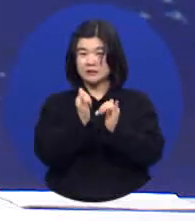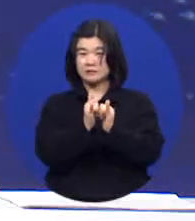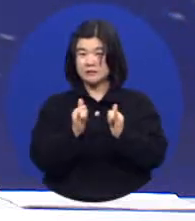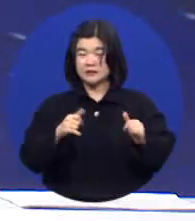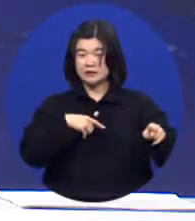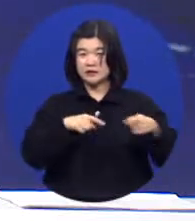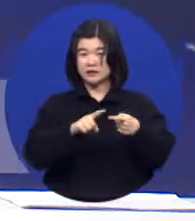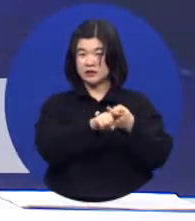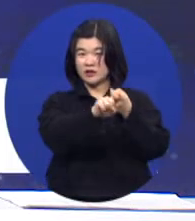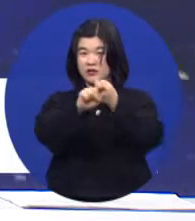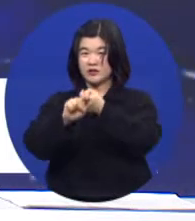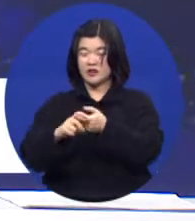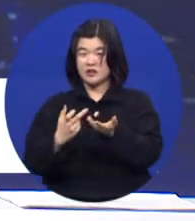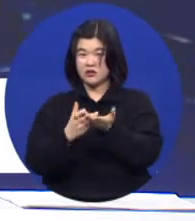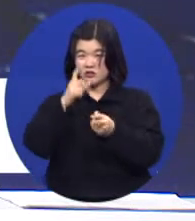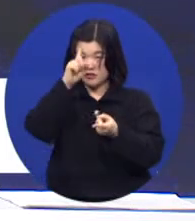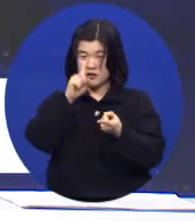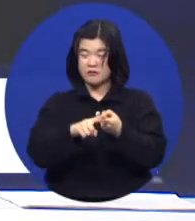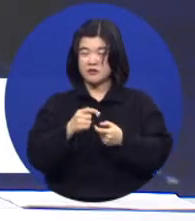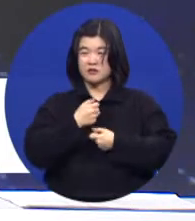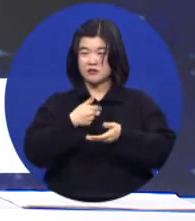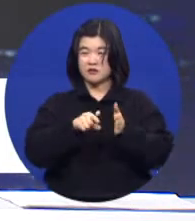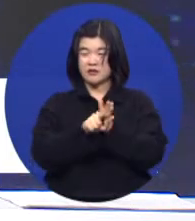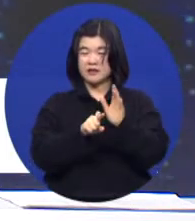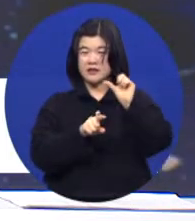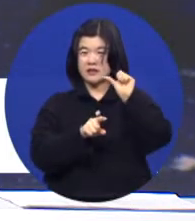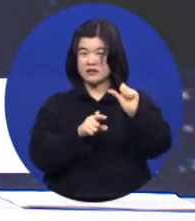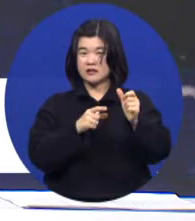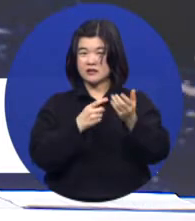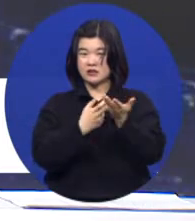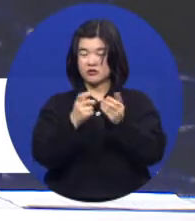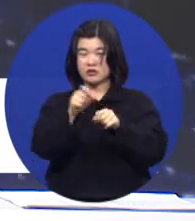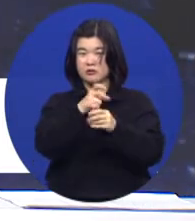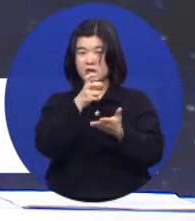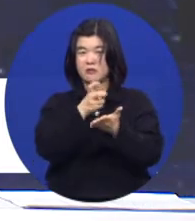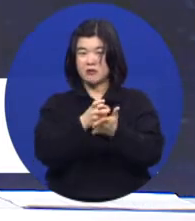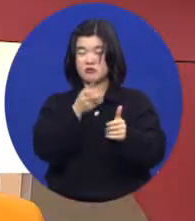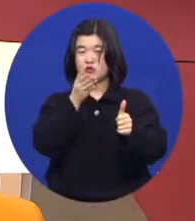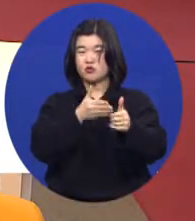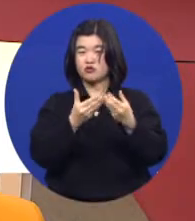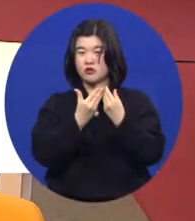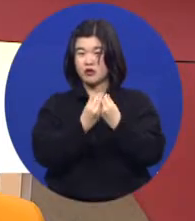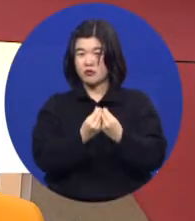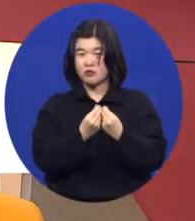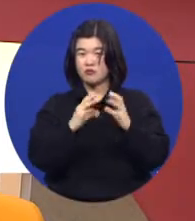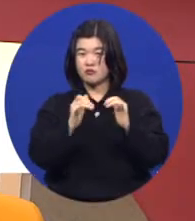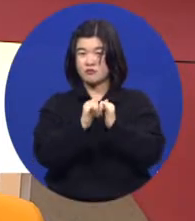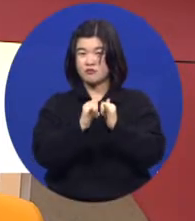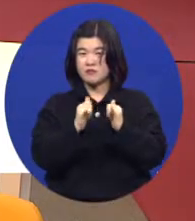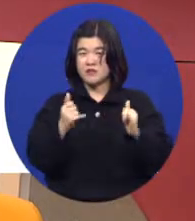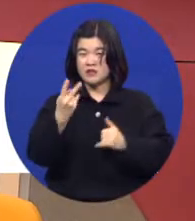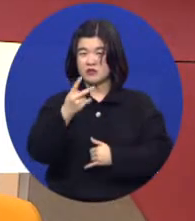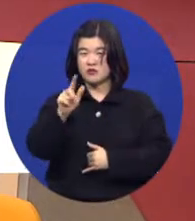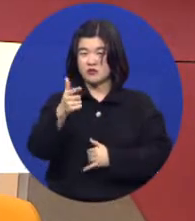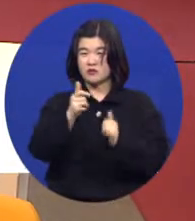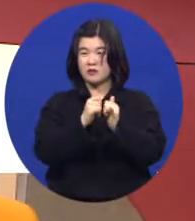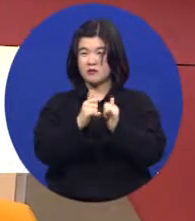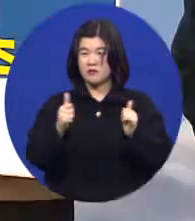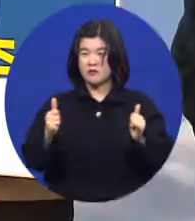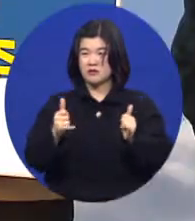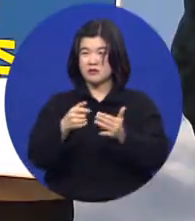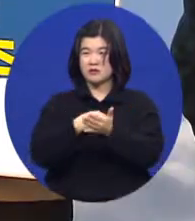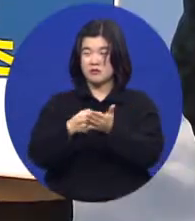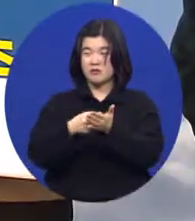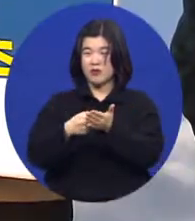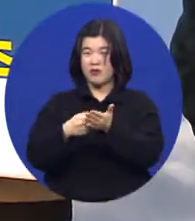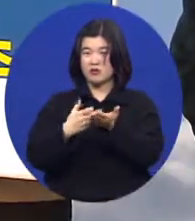시민정치연대 제주가치는 제주다움을 지키기 위한 다섯 가지 제주특별법 개정 요구사항에 대한 도민 2,600여 명의 청원